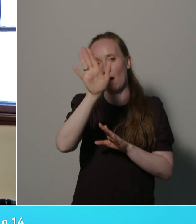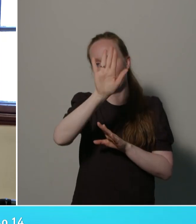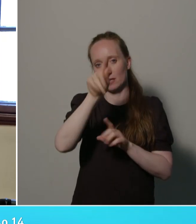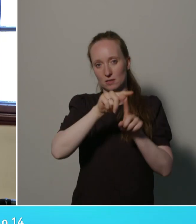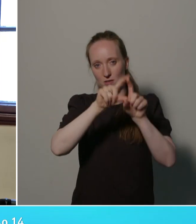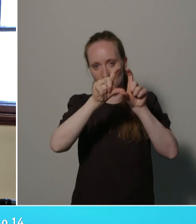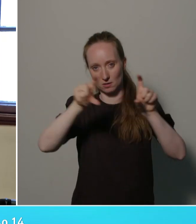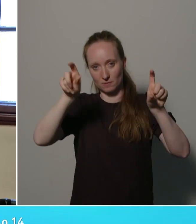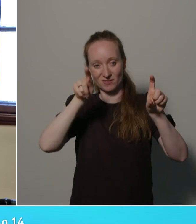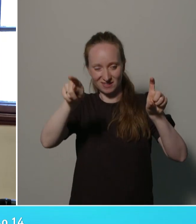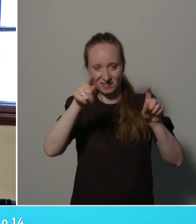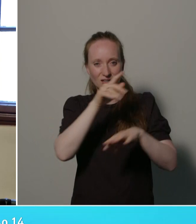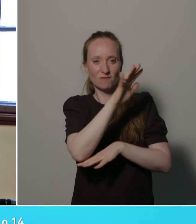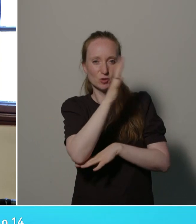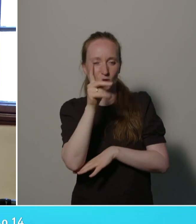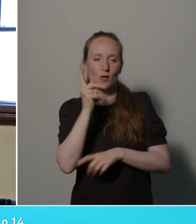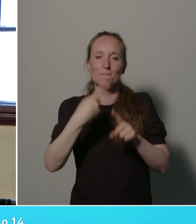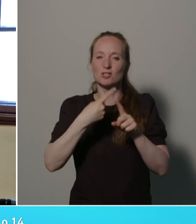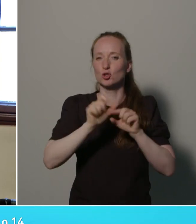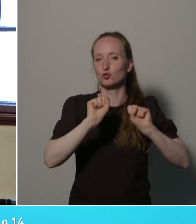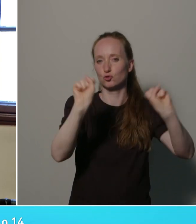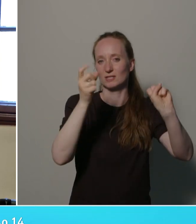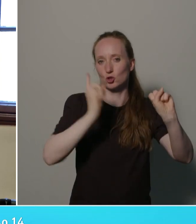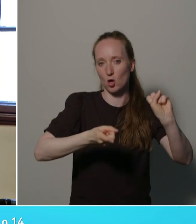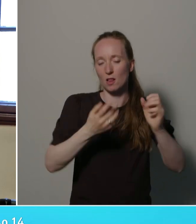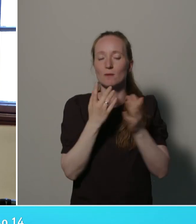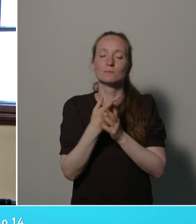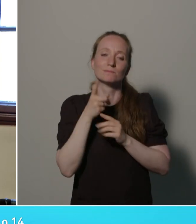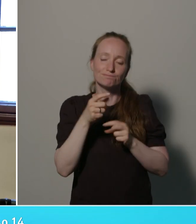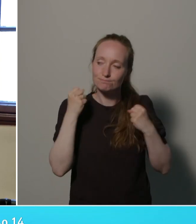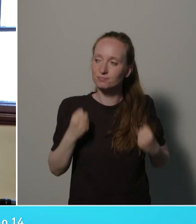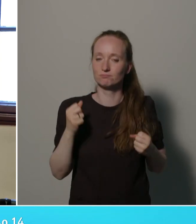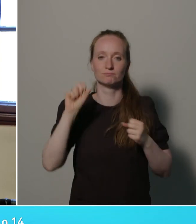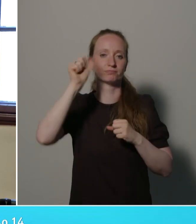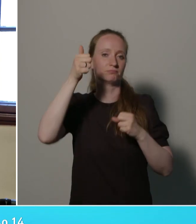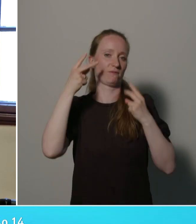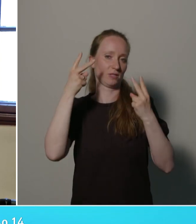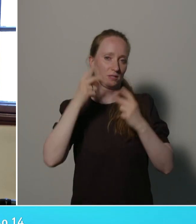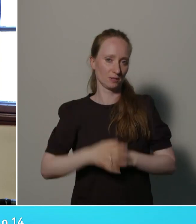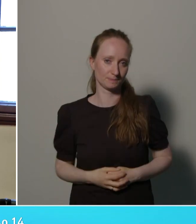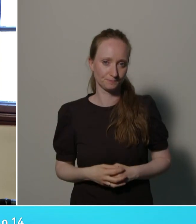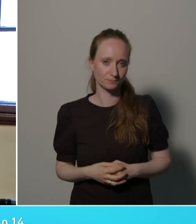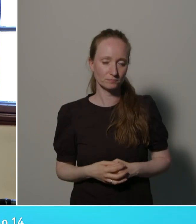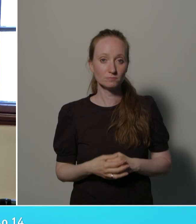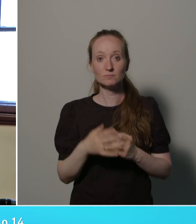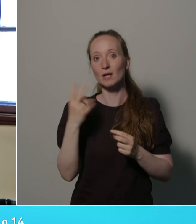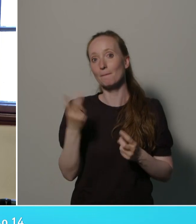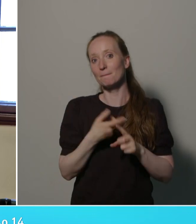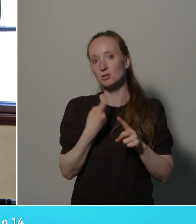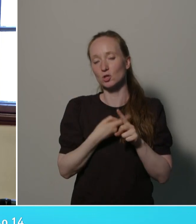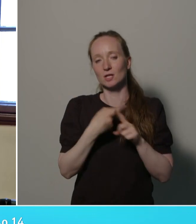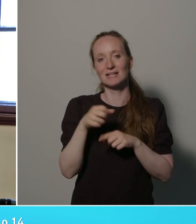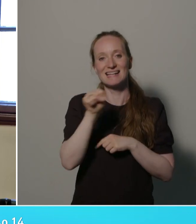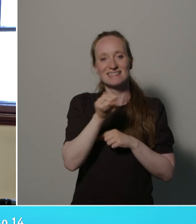dieser besondere Schutz dieser verbleibenden Flächen muss wirklich Priorität haben. Denn wir haben dort eben auch gerade zwischen Saale, Ufer und